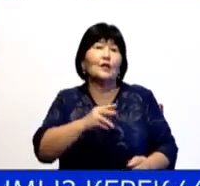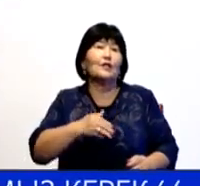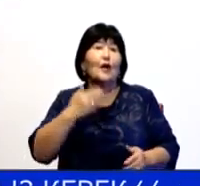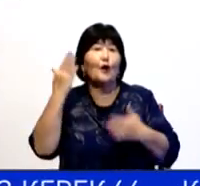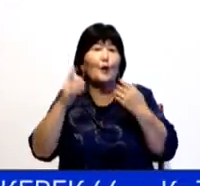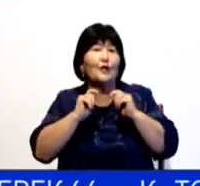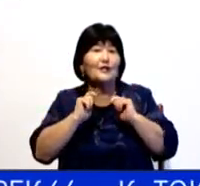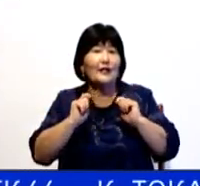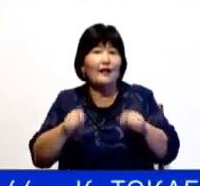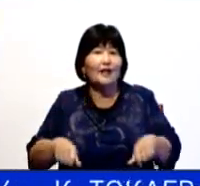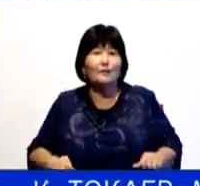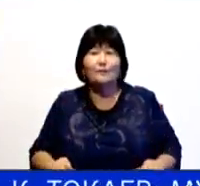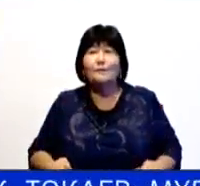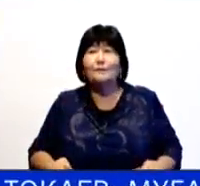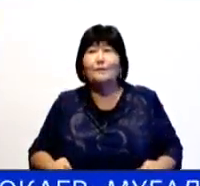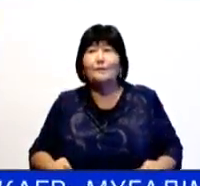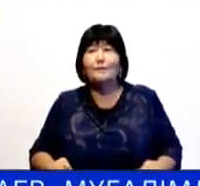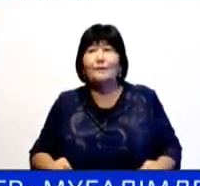сыйлады.